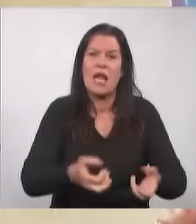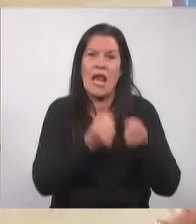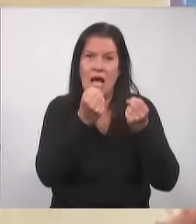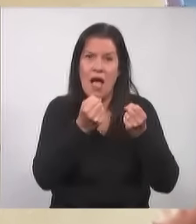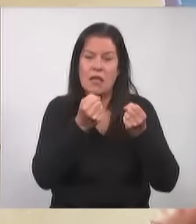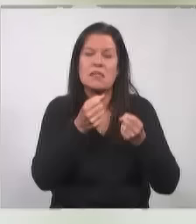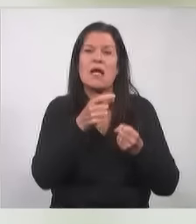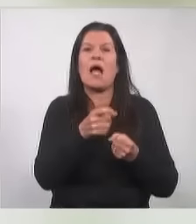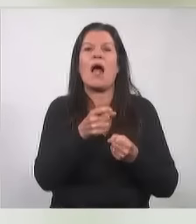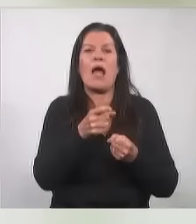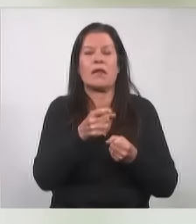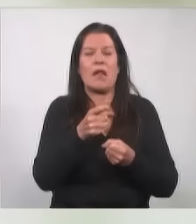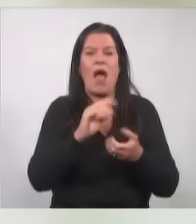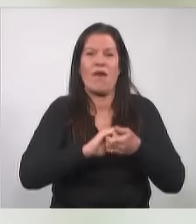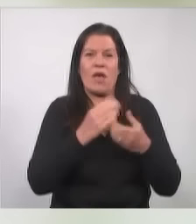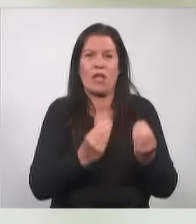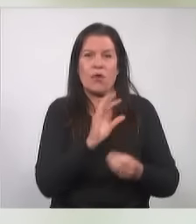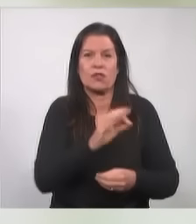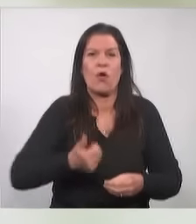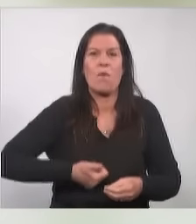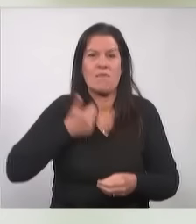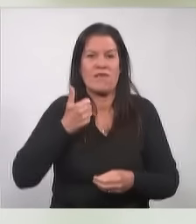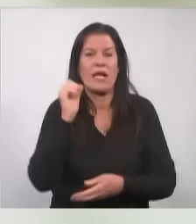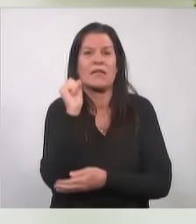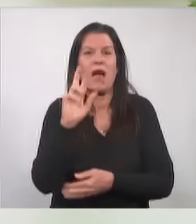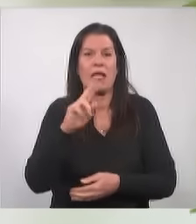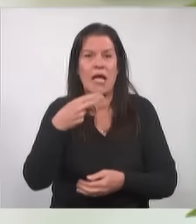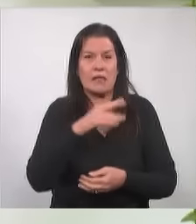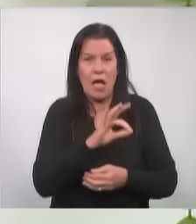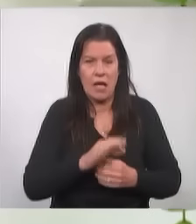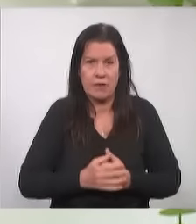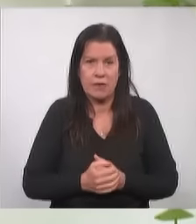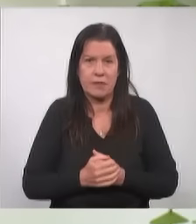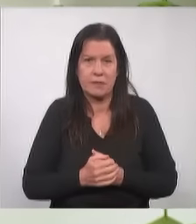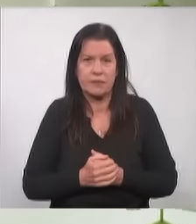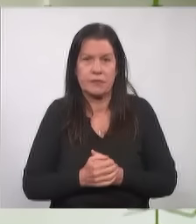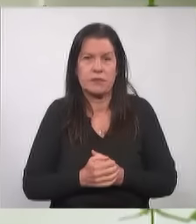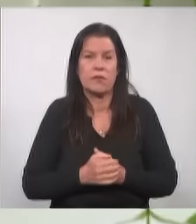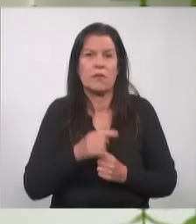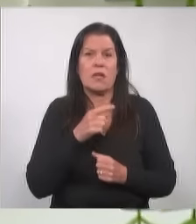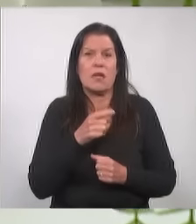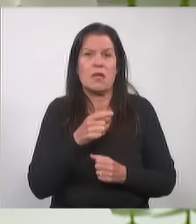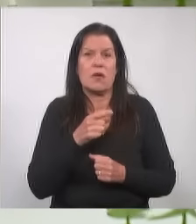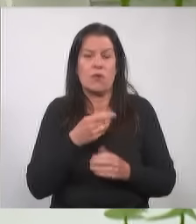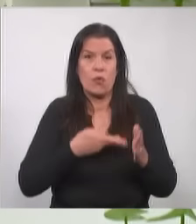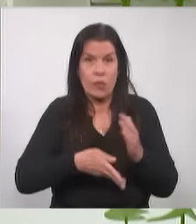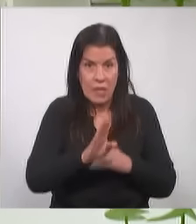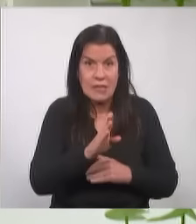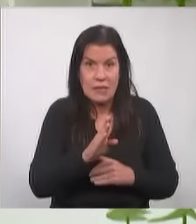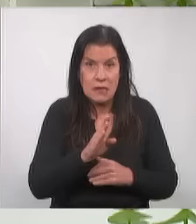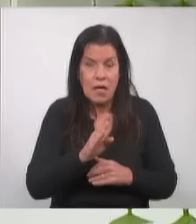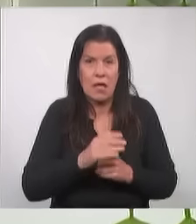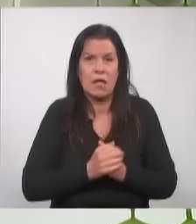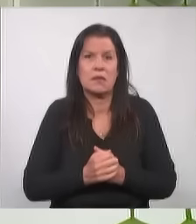וחברו הטוב. הוא יוצא, הוא מגיע לנקודה בה ג'י.אר. בעצם הותקל. מזהים את הגופה